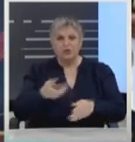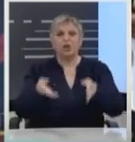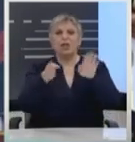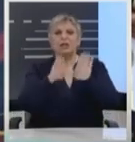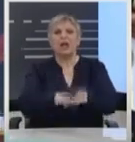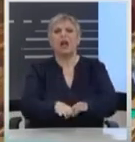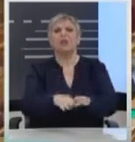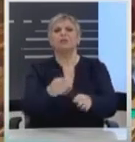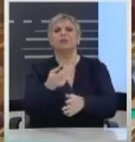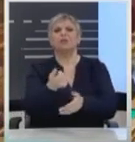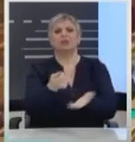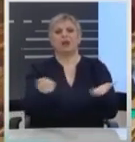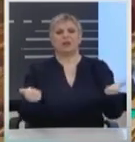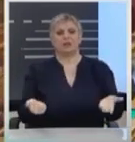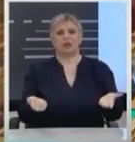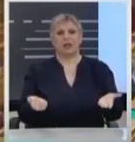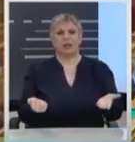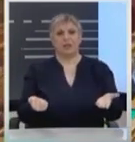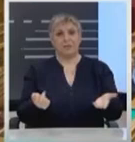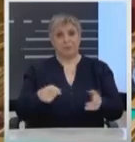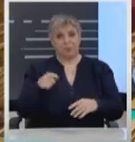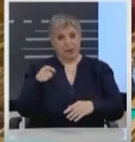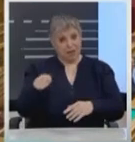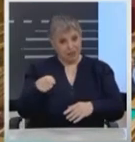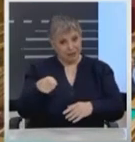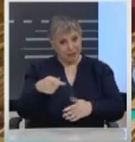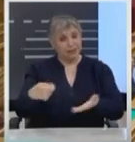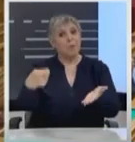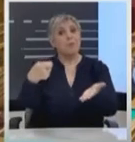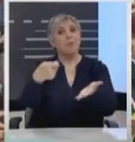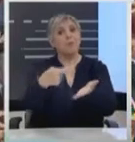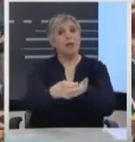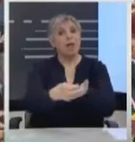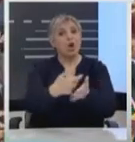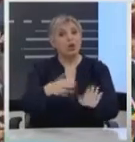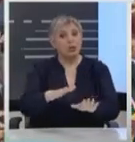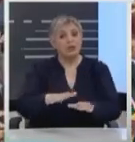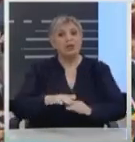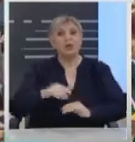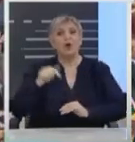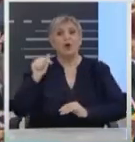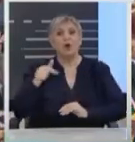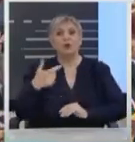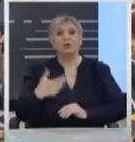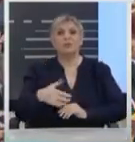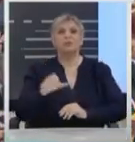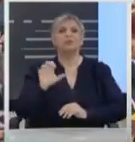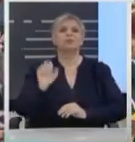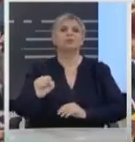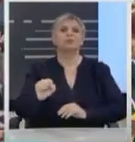Τα καλύψατε δηλαδή, κύριε Μητσοτάκη, όταν σας έπιασαν με την γίδα στην